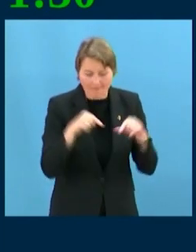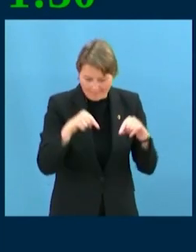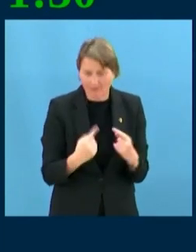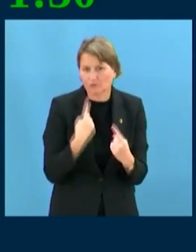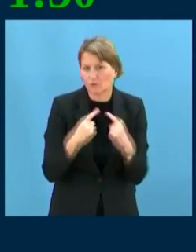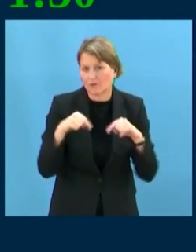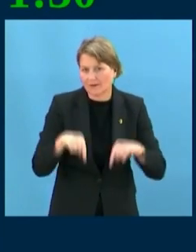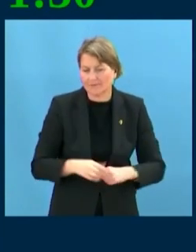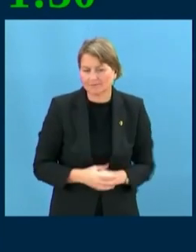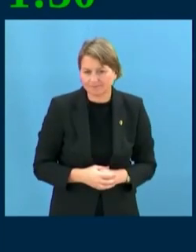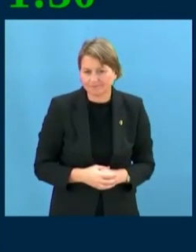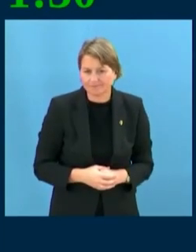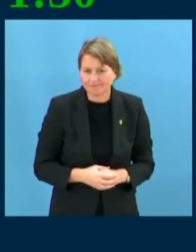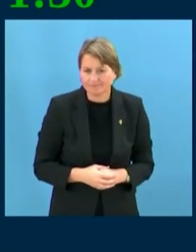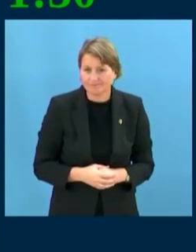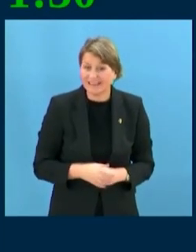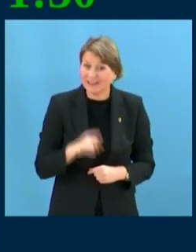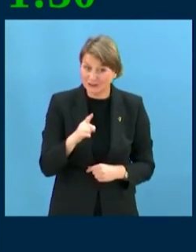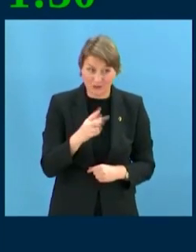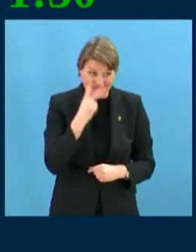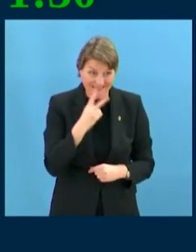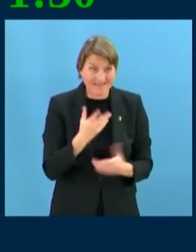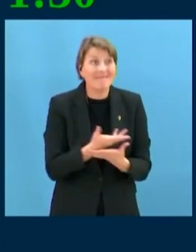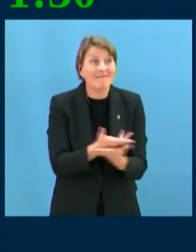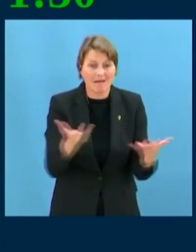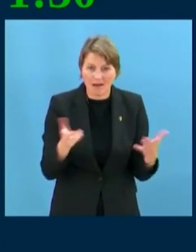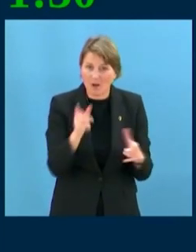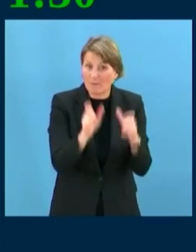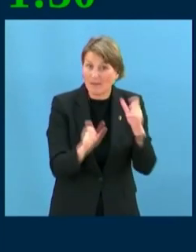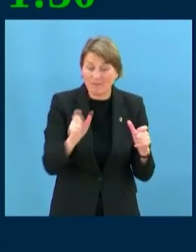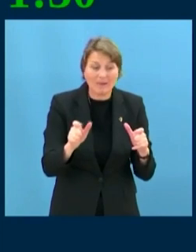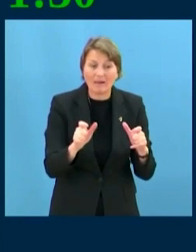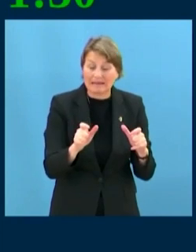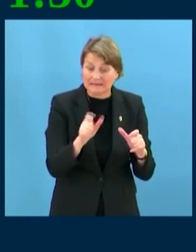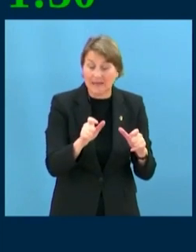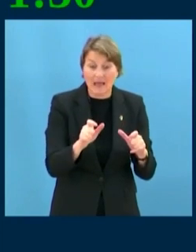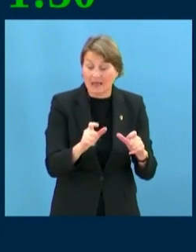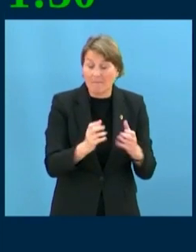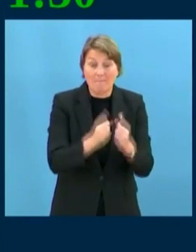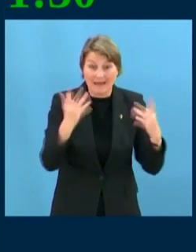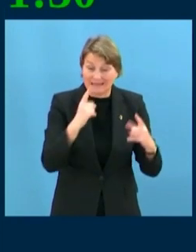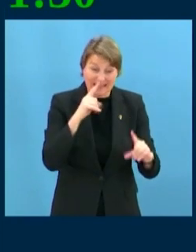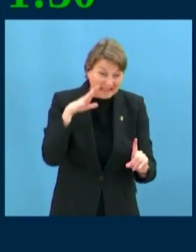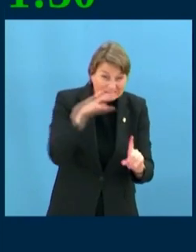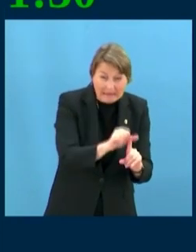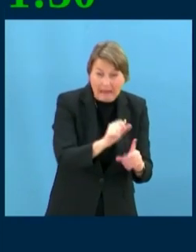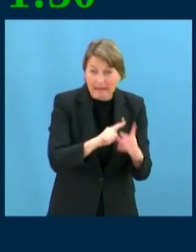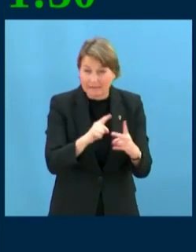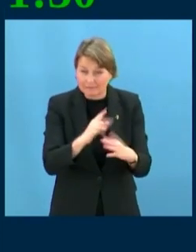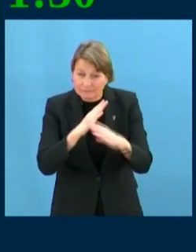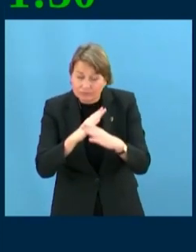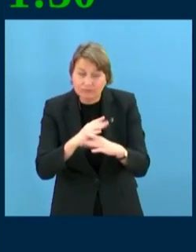konu da onlara yönelik tehdit ve zulmün nasıl yürütüldüğü dür sivil alanın